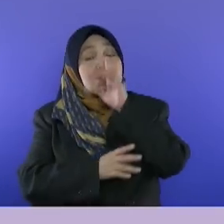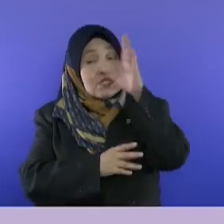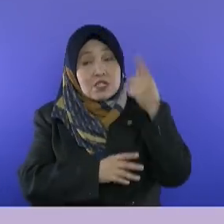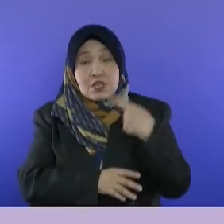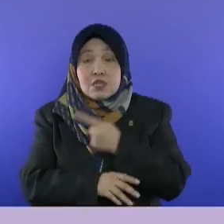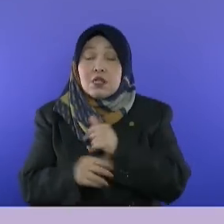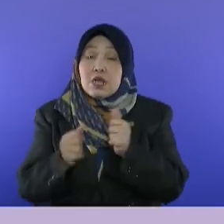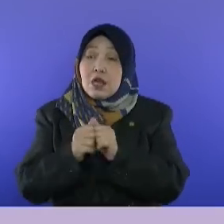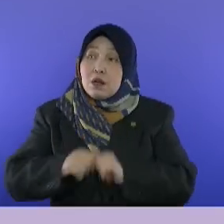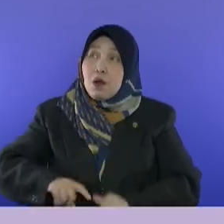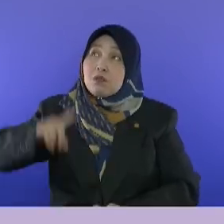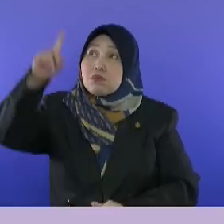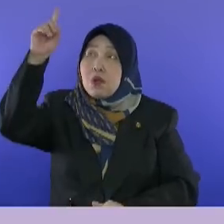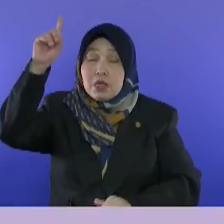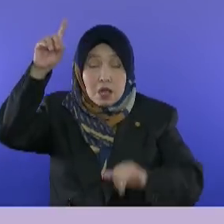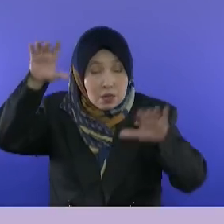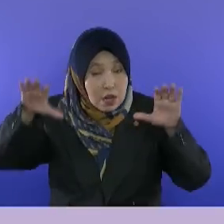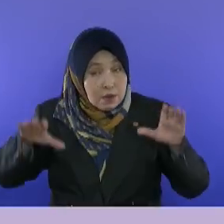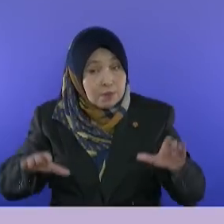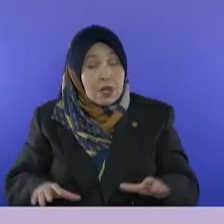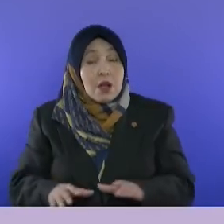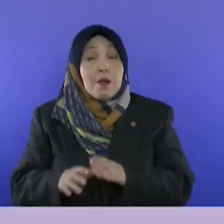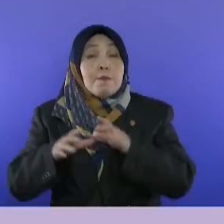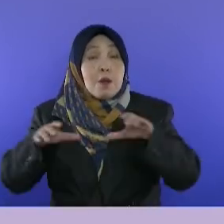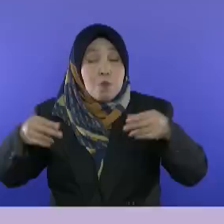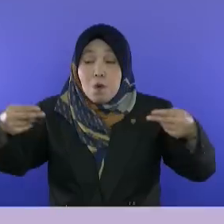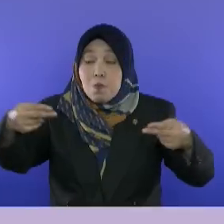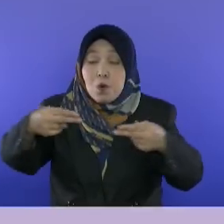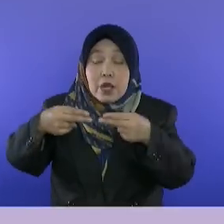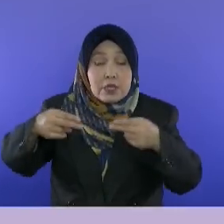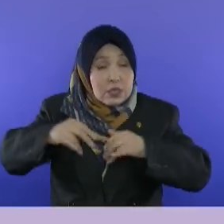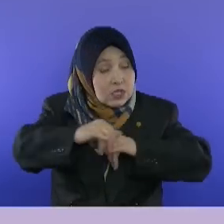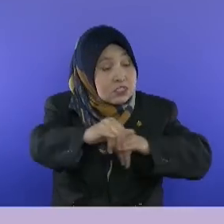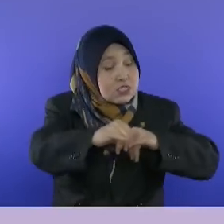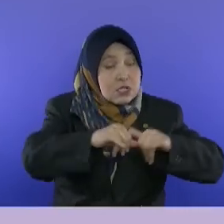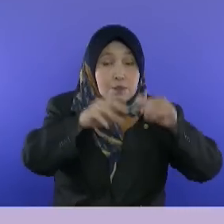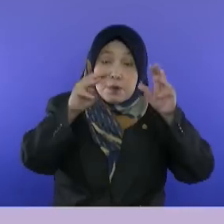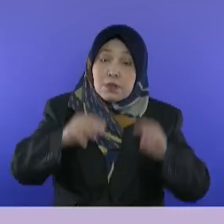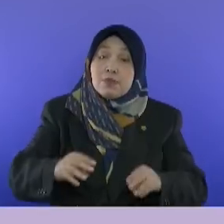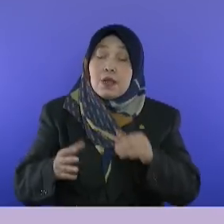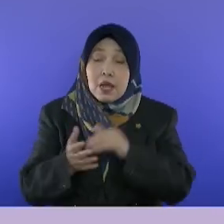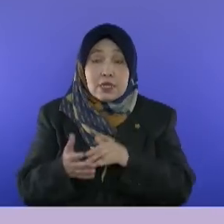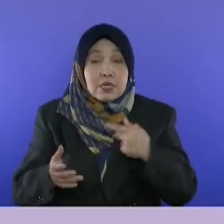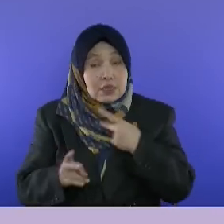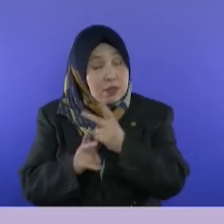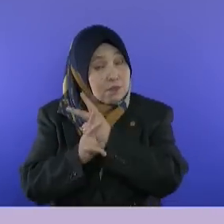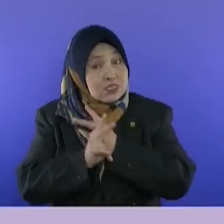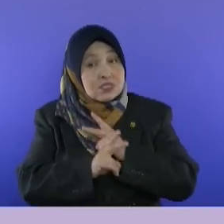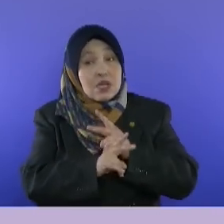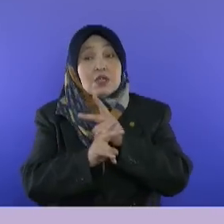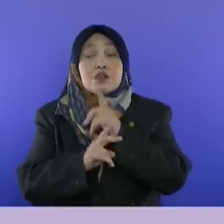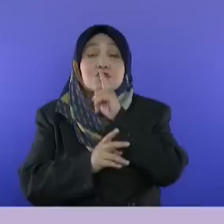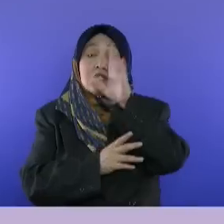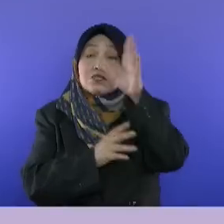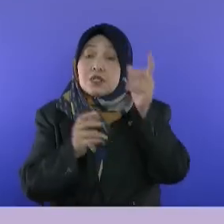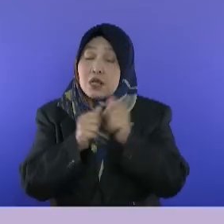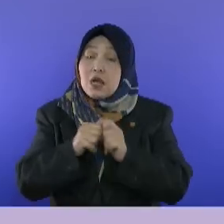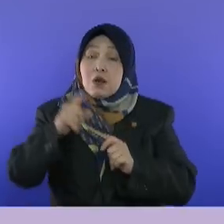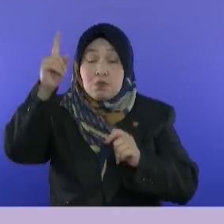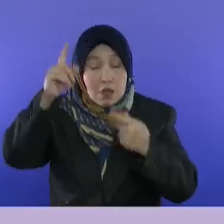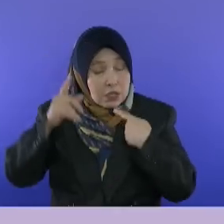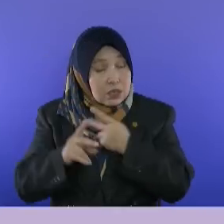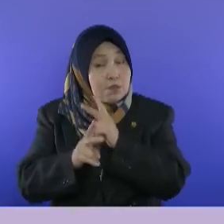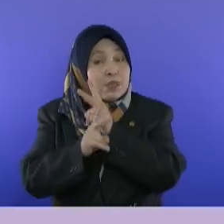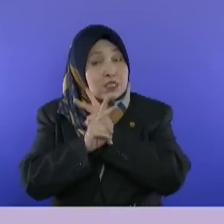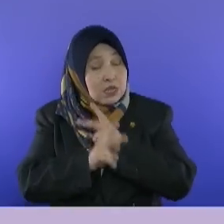dengan Allah yang akan melatari kepada hubungan kita sama manusia makin kita menjaga janji dengan Allah kita menjaga janji